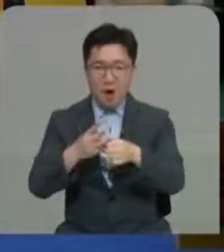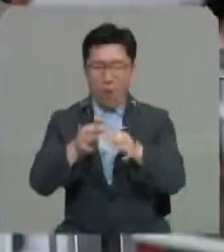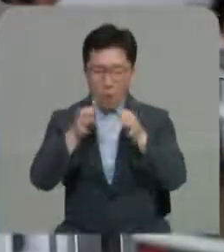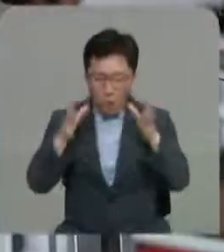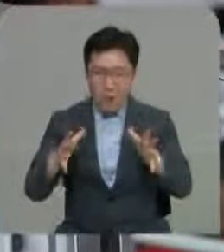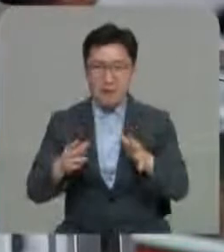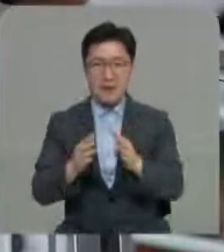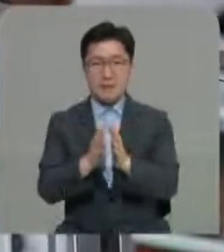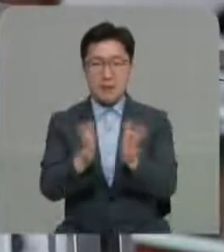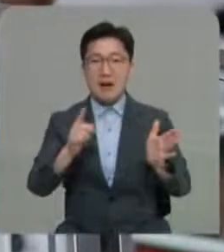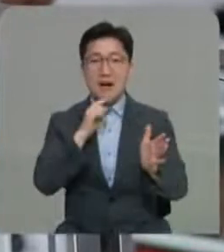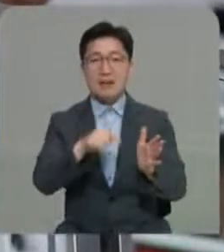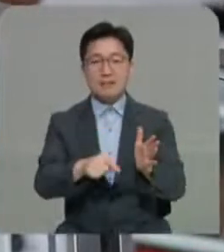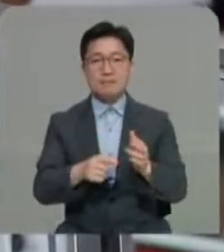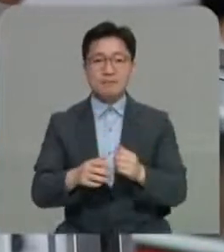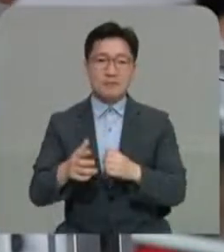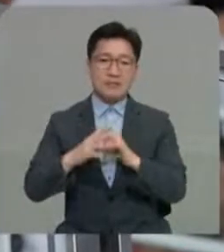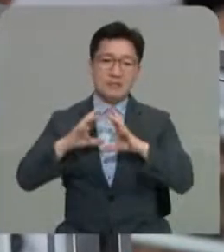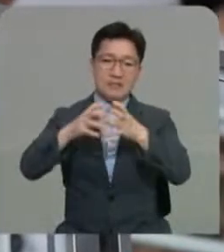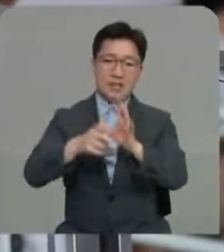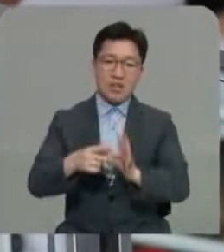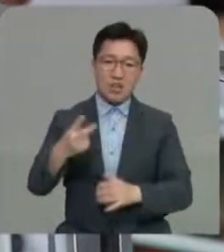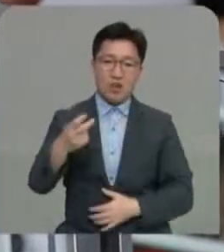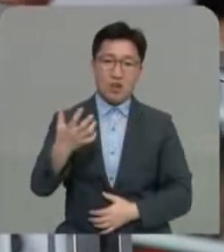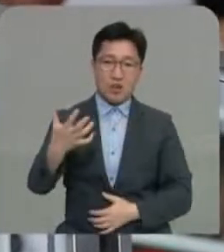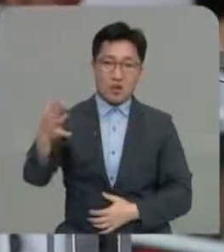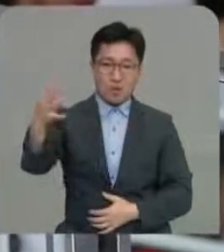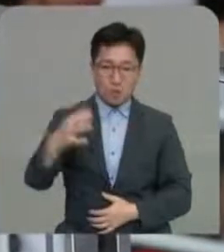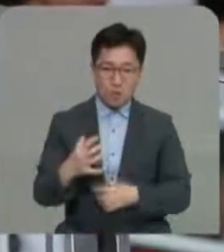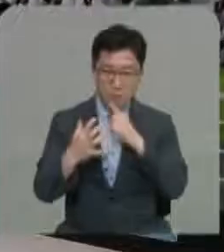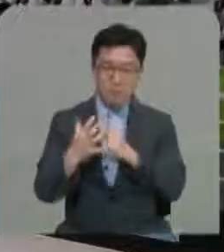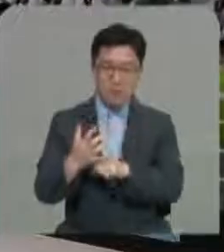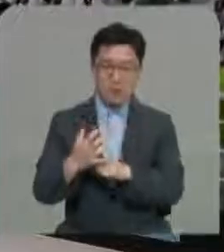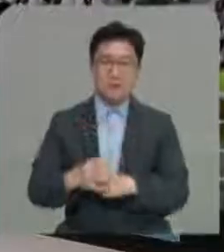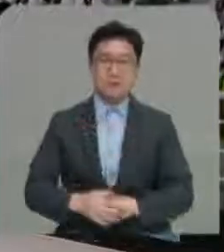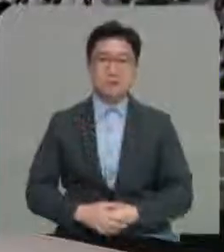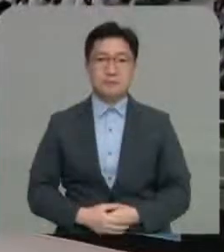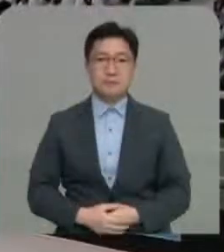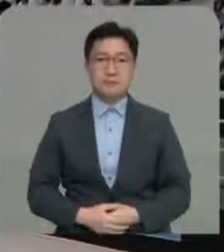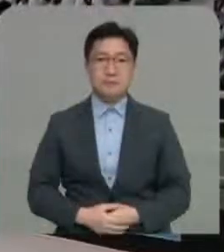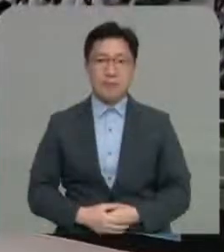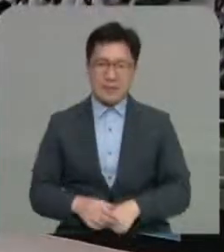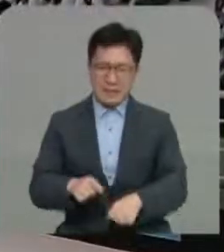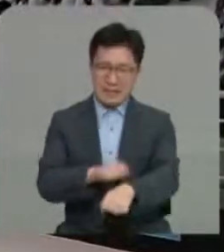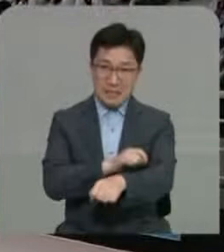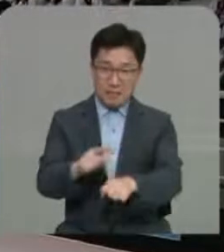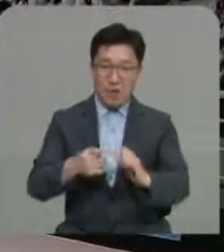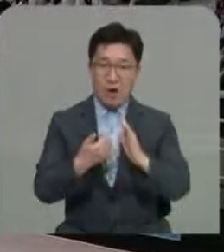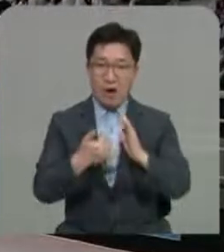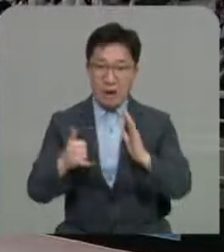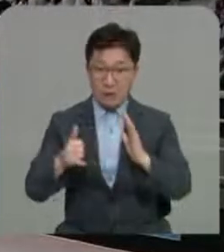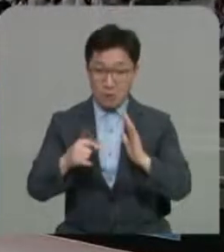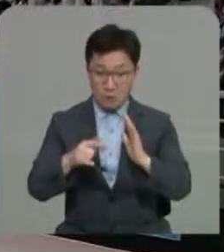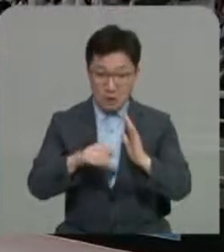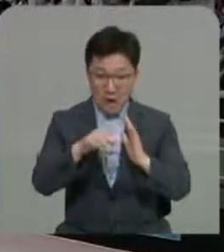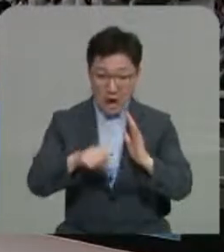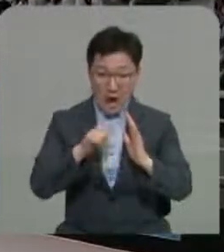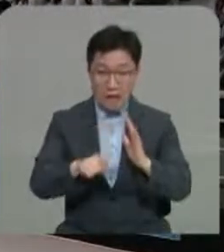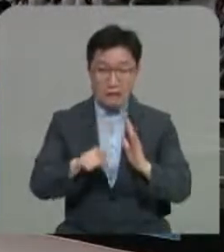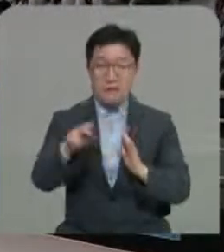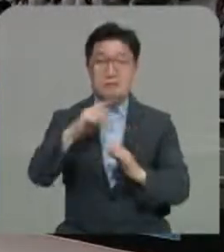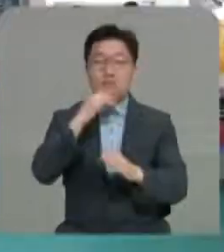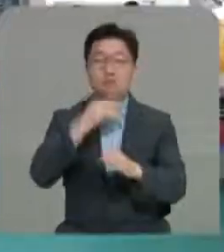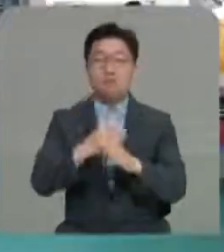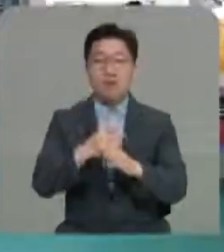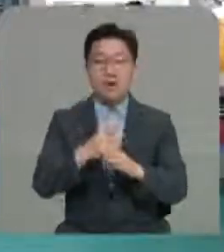전세계 18개 나라에서 2200여 명이 참가 합니다 특히 가족이 미국으로 망명한 북한 출신